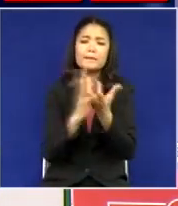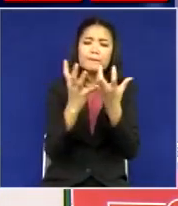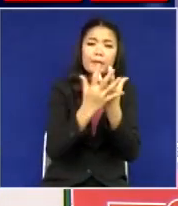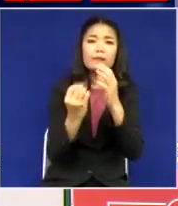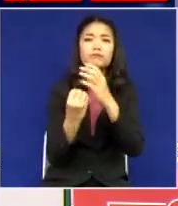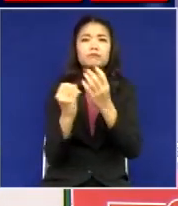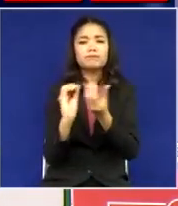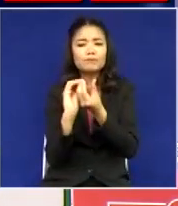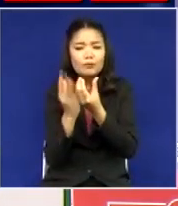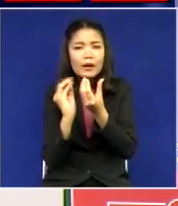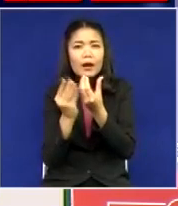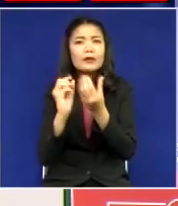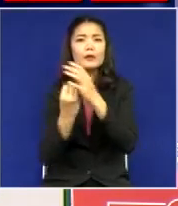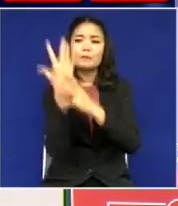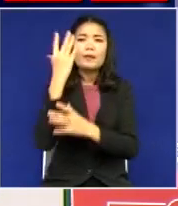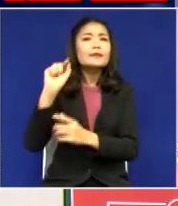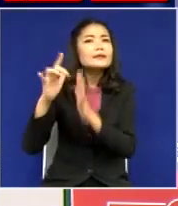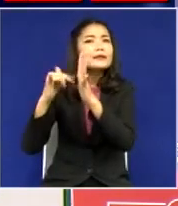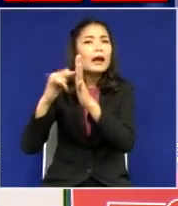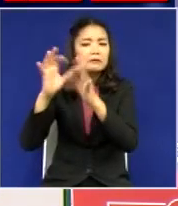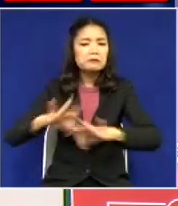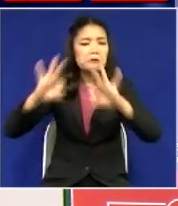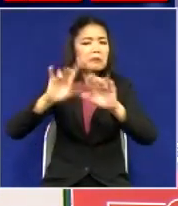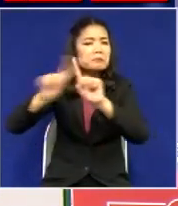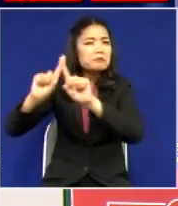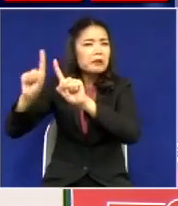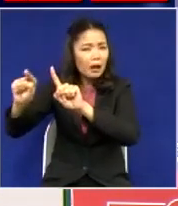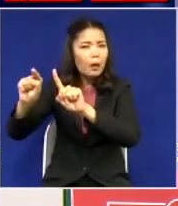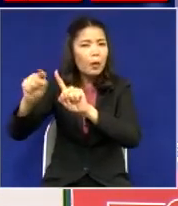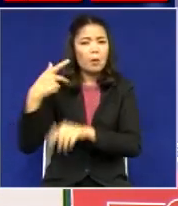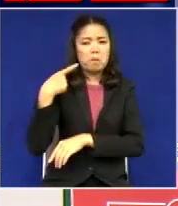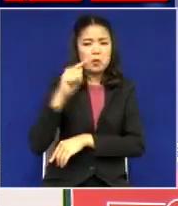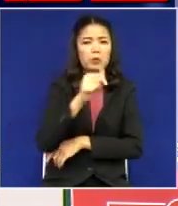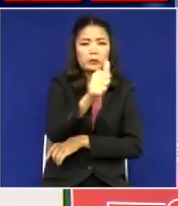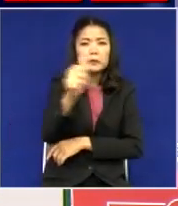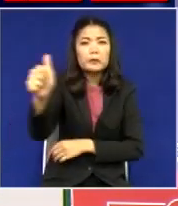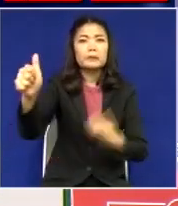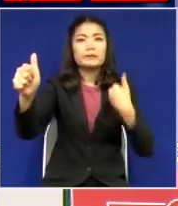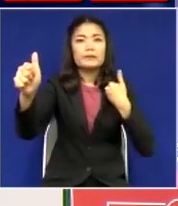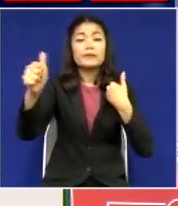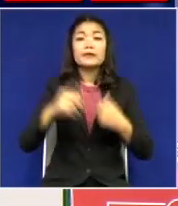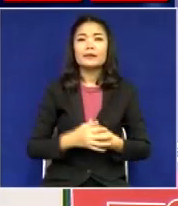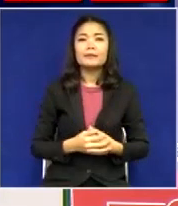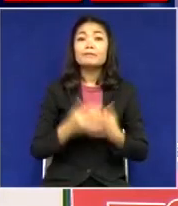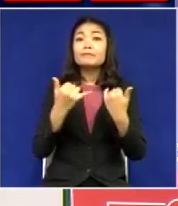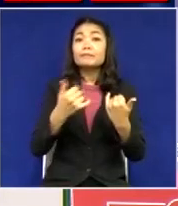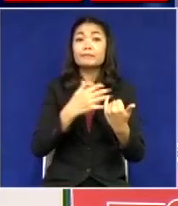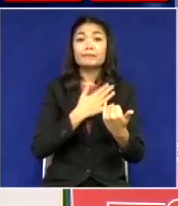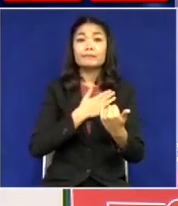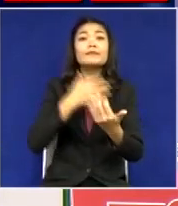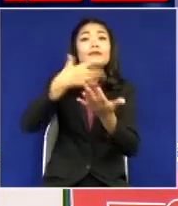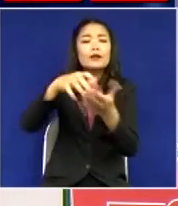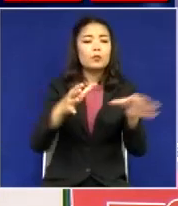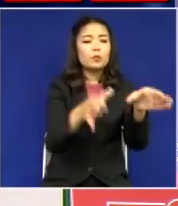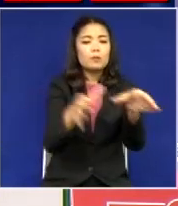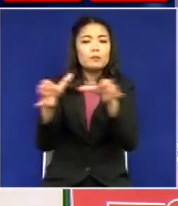ไพรที่มีคุณภาพที่มีความหลากหลายและที่มีประโยชน์นะครับวันนี้ผมจะพูดถึง3กลุ่ม